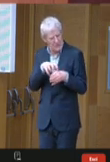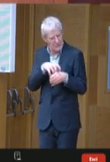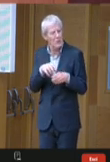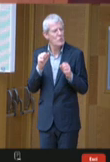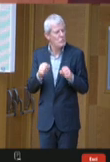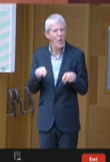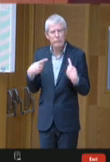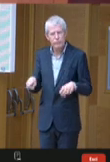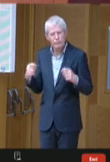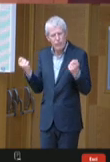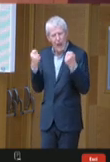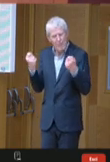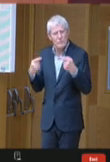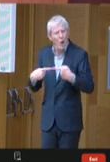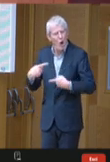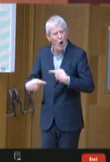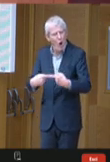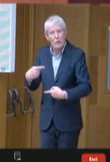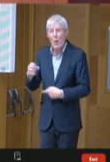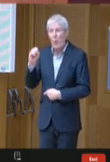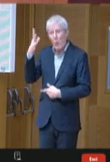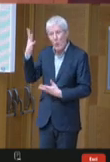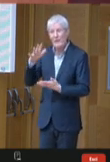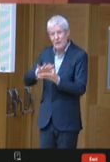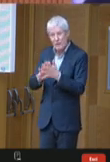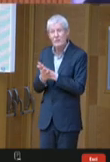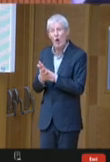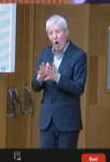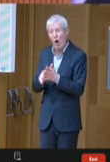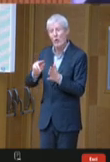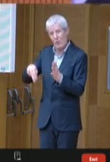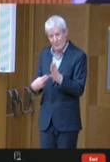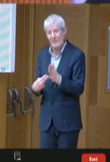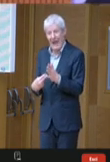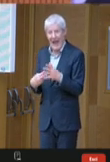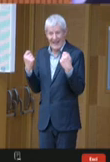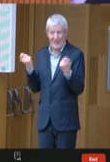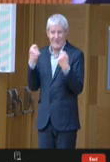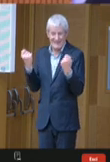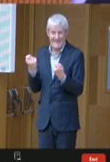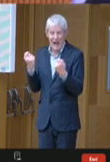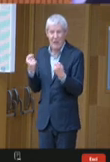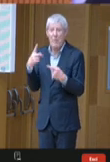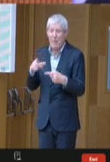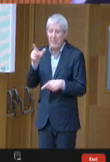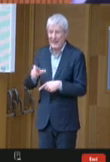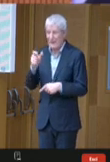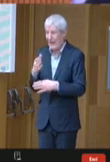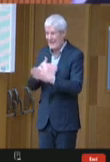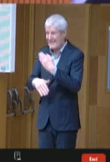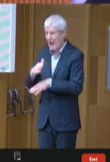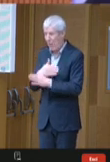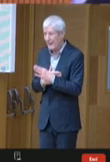celebrazione per il 15° anniversario della ratifica della Convenzione ONU sui diritti delle persone con disabilità, ed